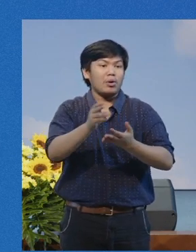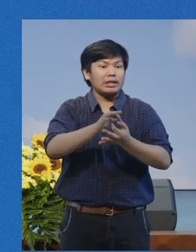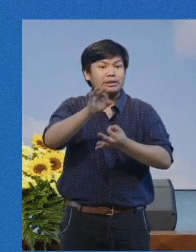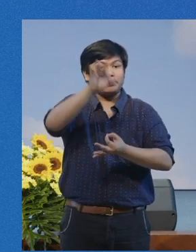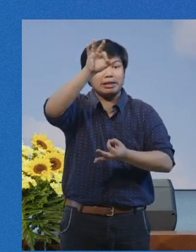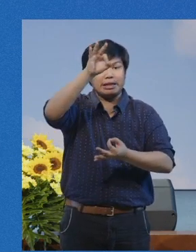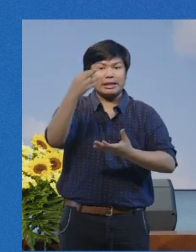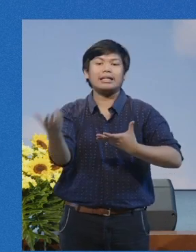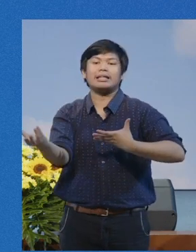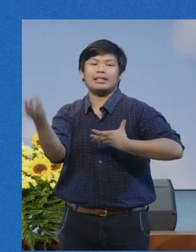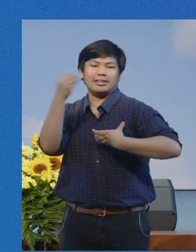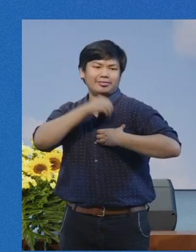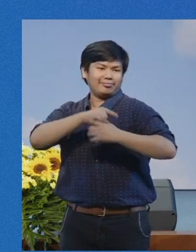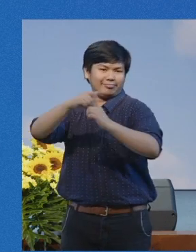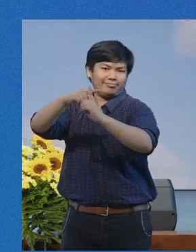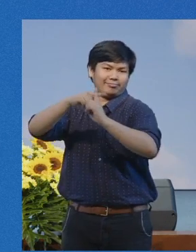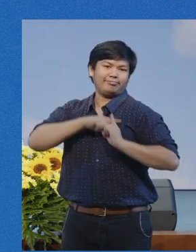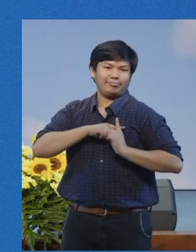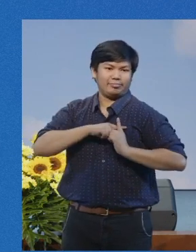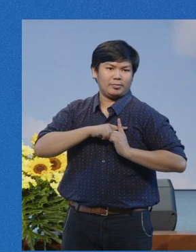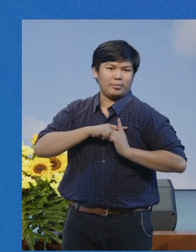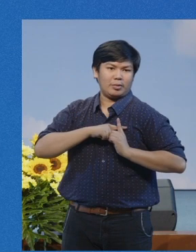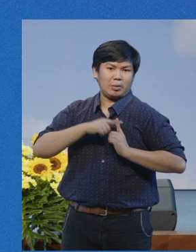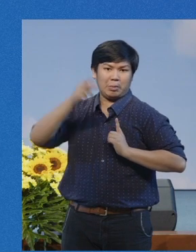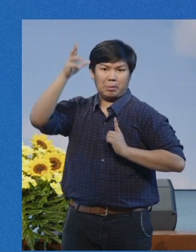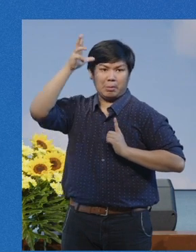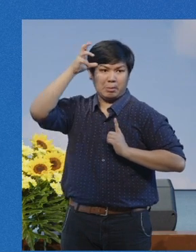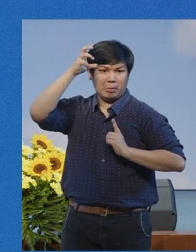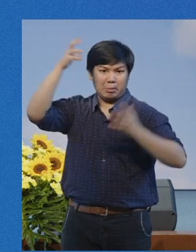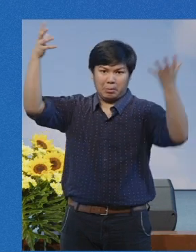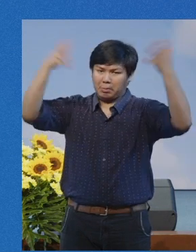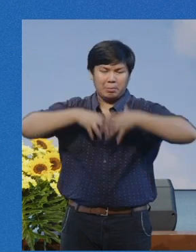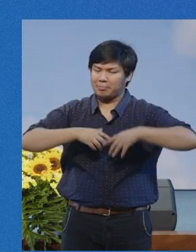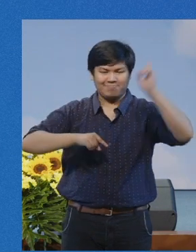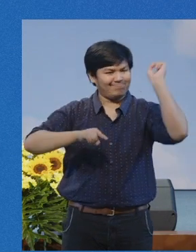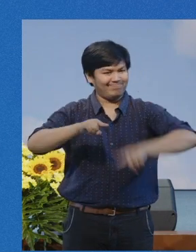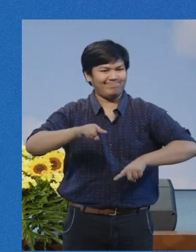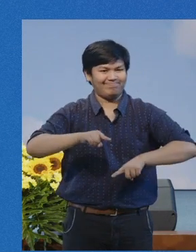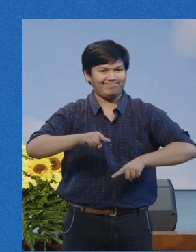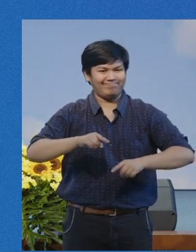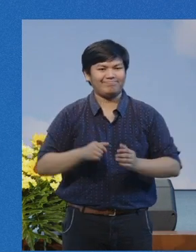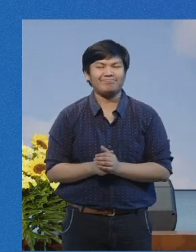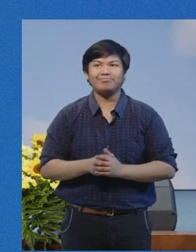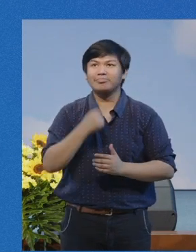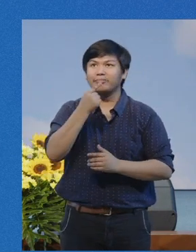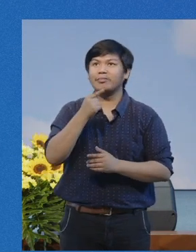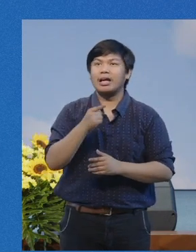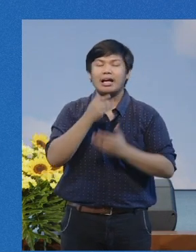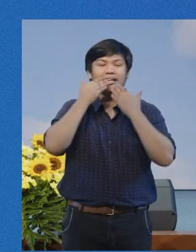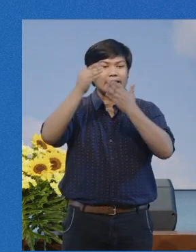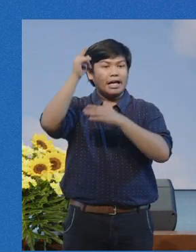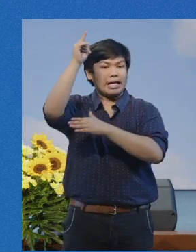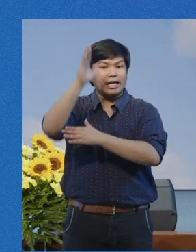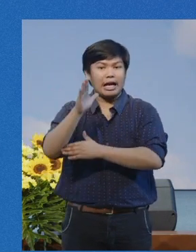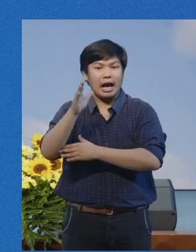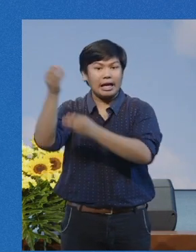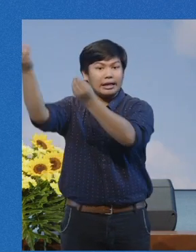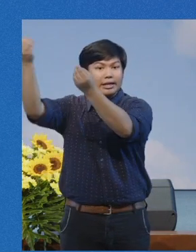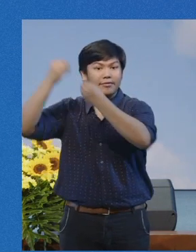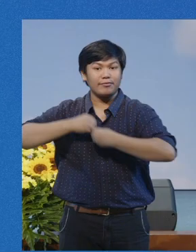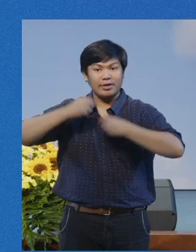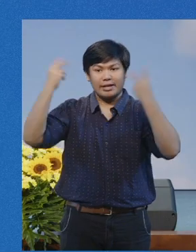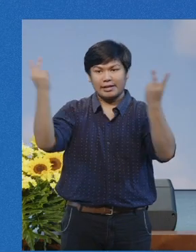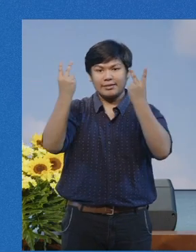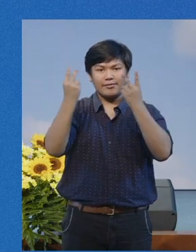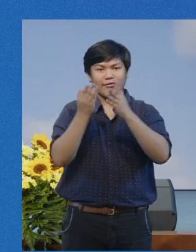kanya. So 1 Corinthians 15 verse 57, thanks be to God who gives us the victory through